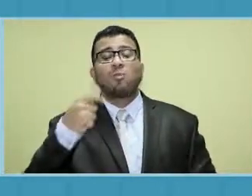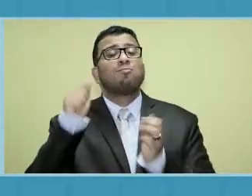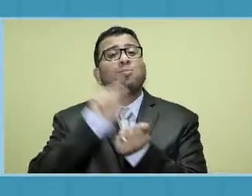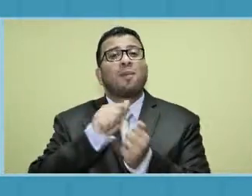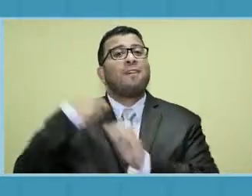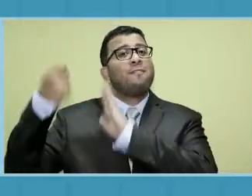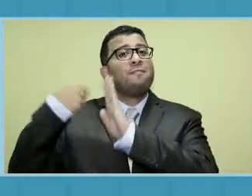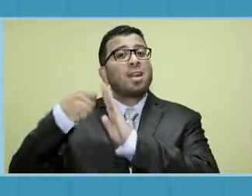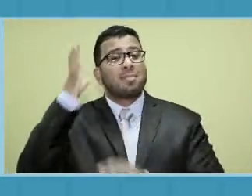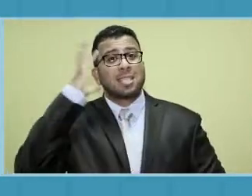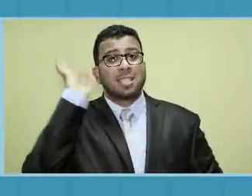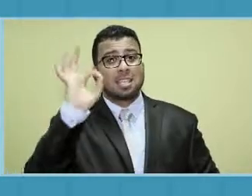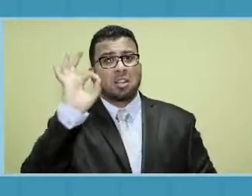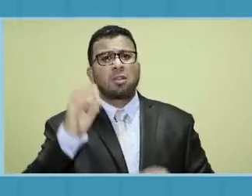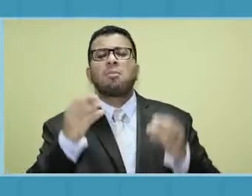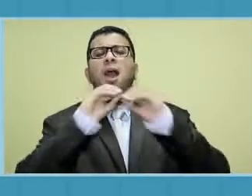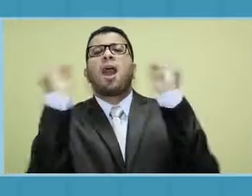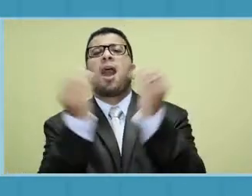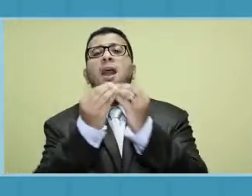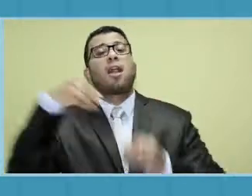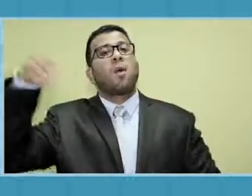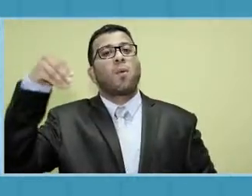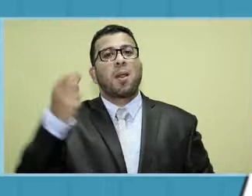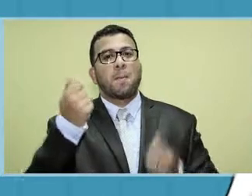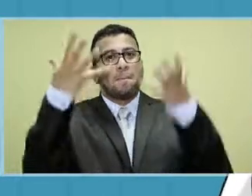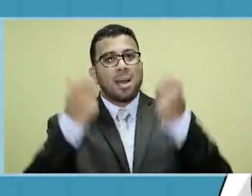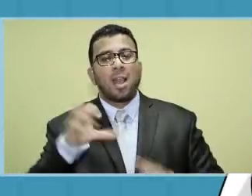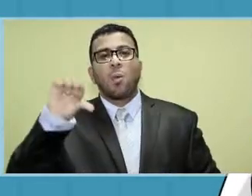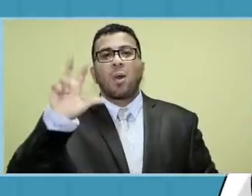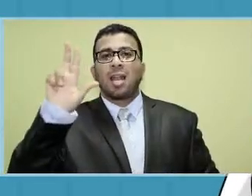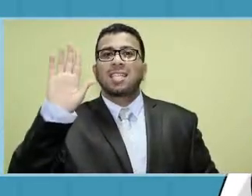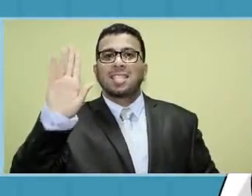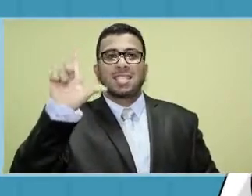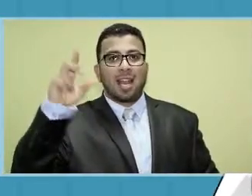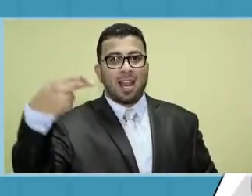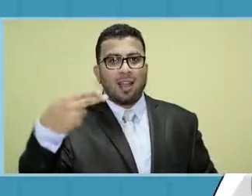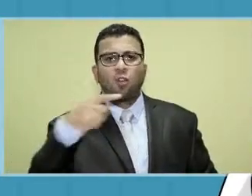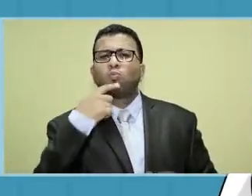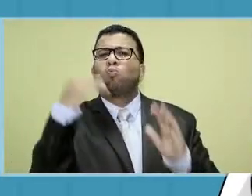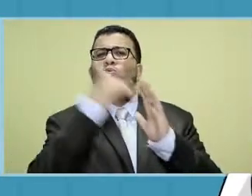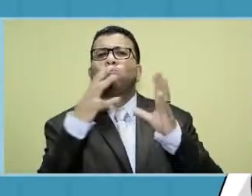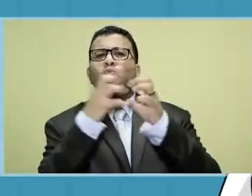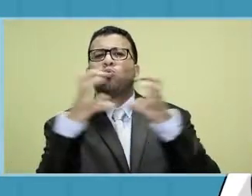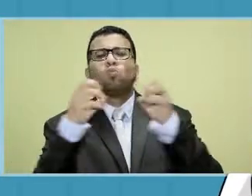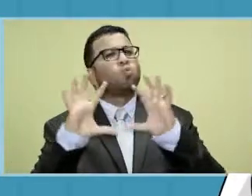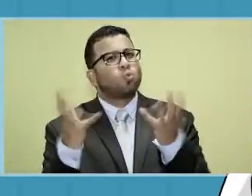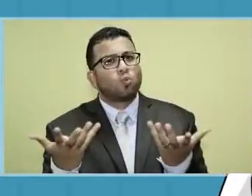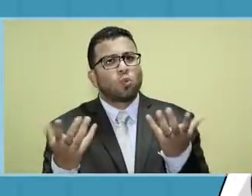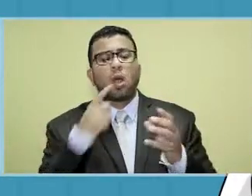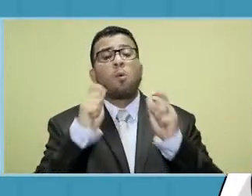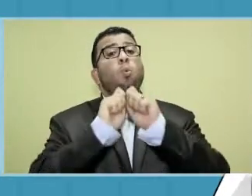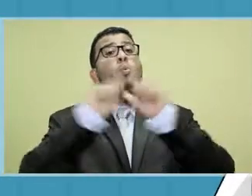للخدمات الذكية على تطبيق هيئة الأوراق المالية والسلع. يتضمن هذا المقطع الفيلمي عرضا